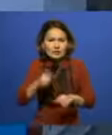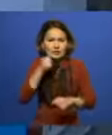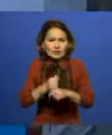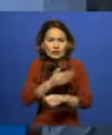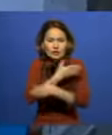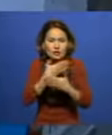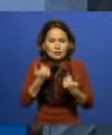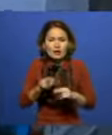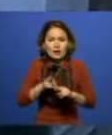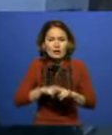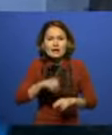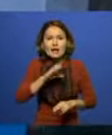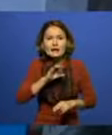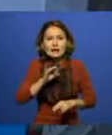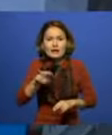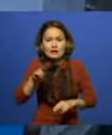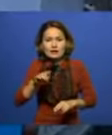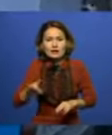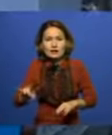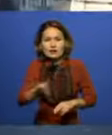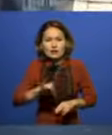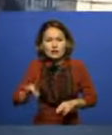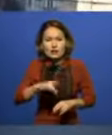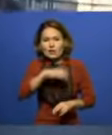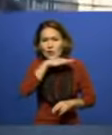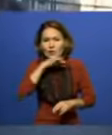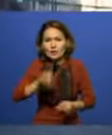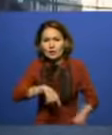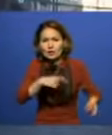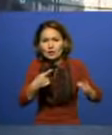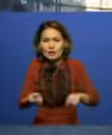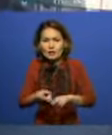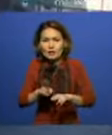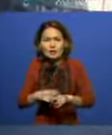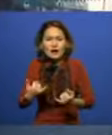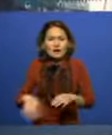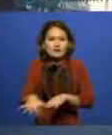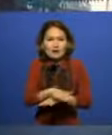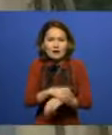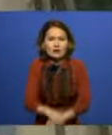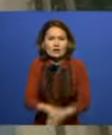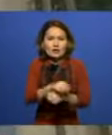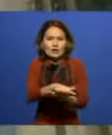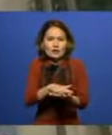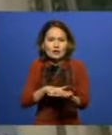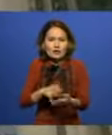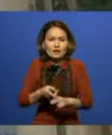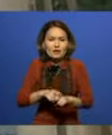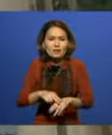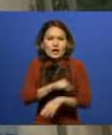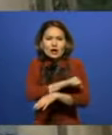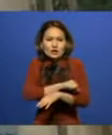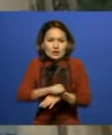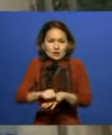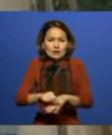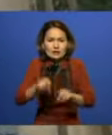Бірақ сириялық босқындардың күрт көбеюінен елдегі әлеуметтік және діни тепе-теңдік бұзыла бастаған. Енді сириялық азаматтар шекараны кесіп